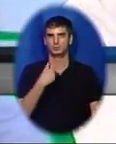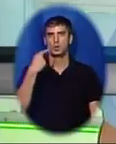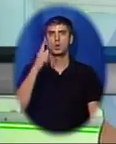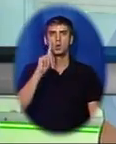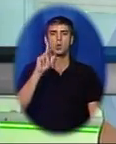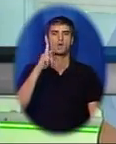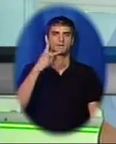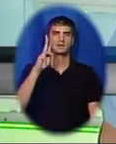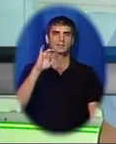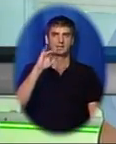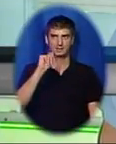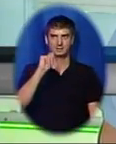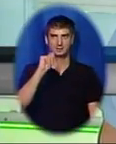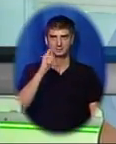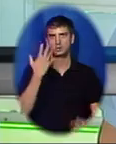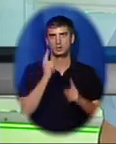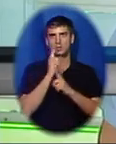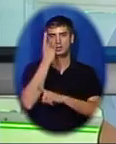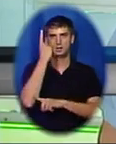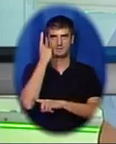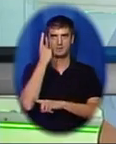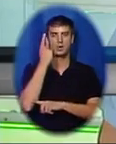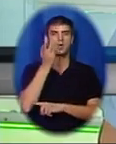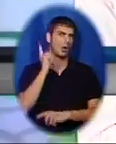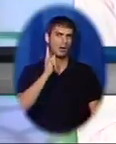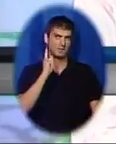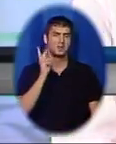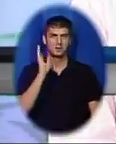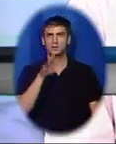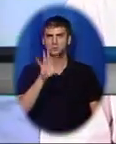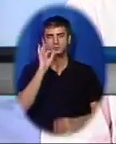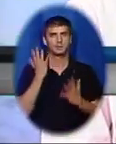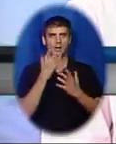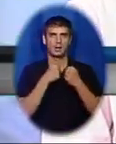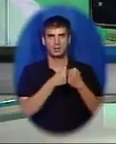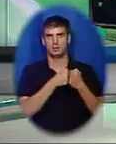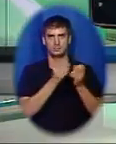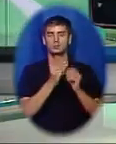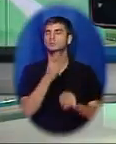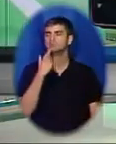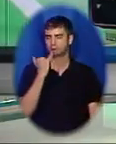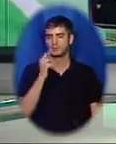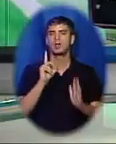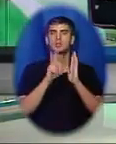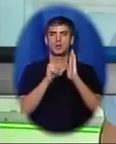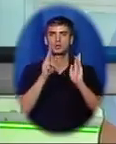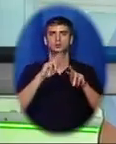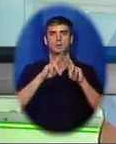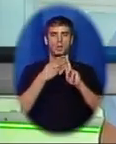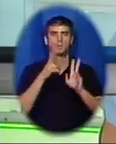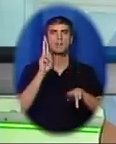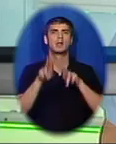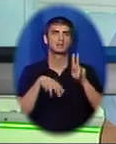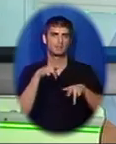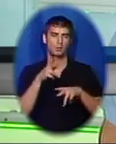אתם גופרית יותר גבוהה בתוצר שלכם, אבל אתם מוצאים דרך להתגבר על זה. יש, הטכנולוגיה קיימת בעולם